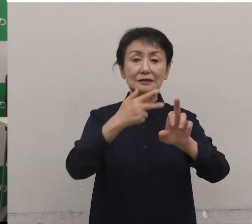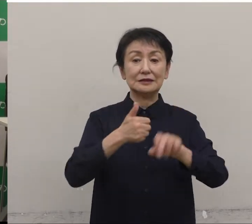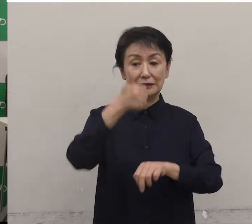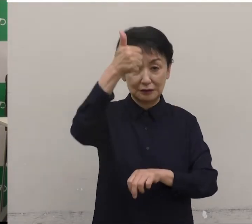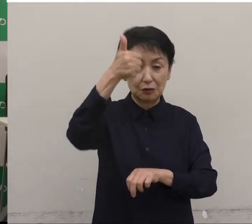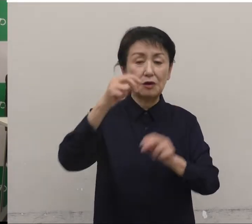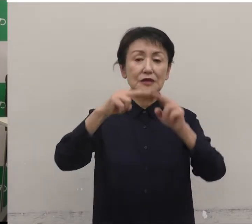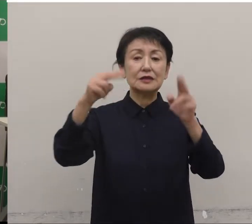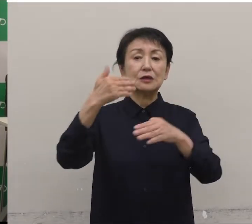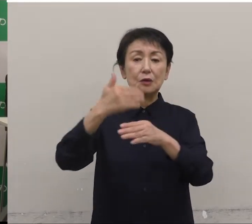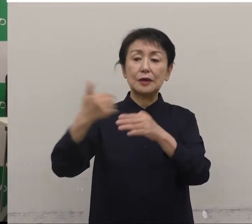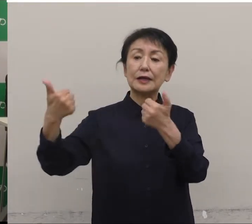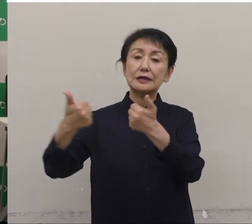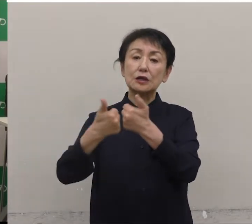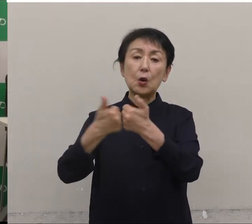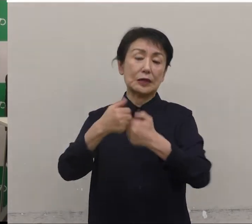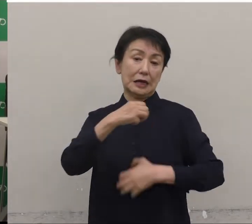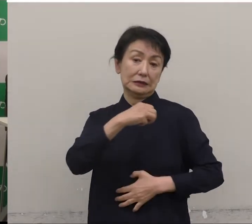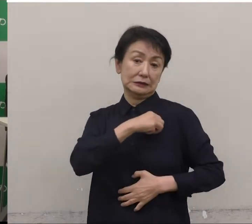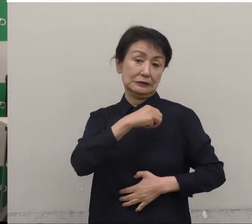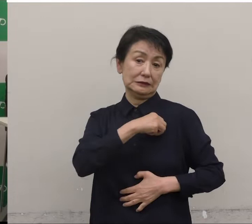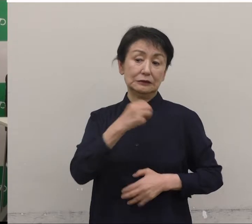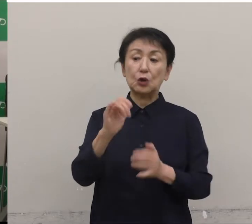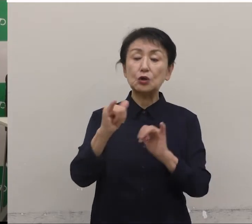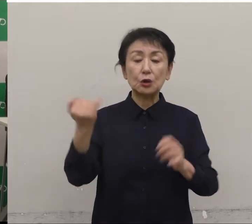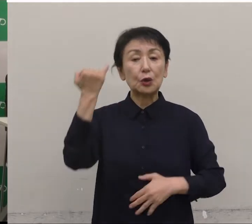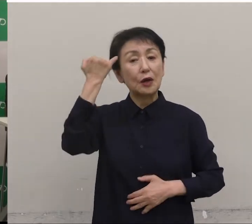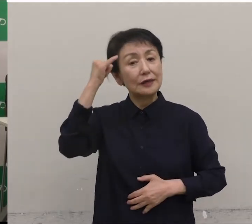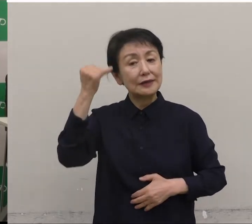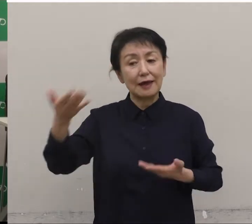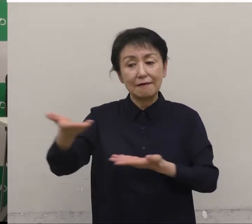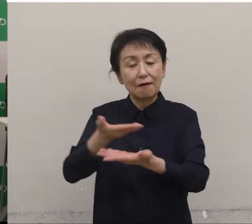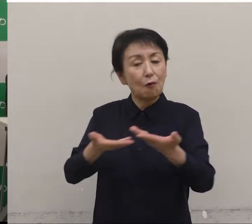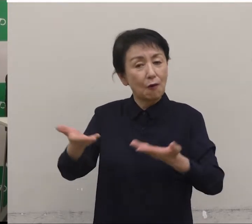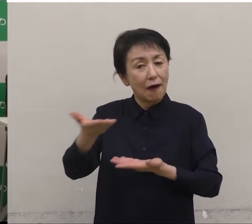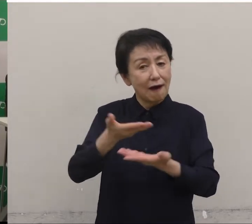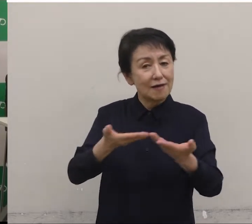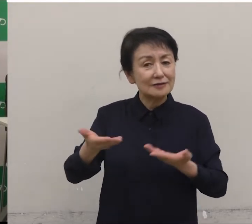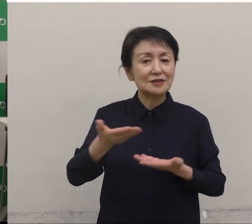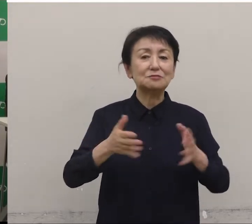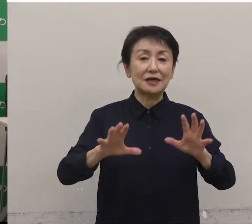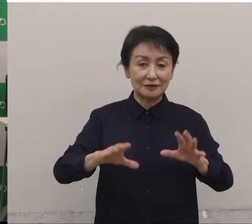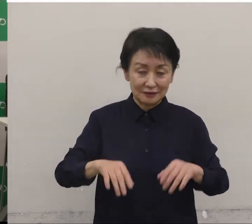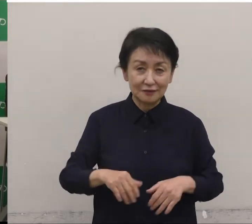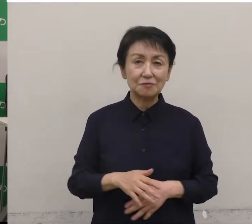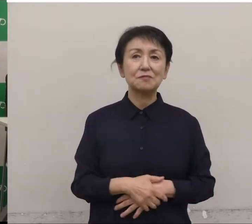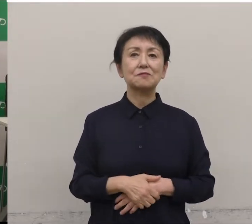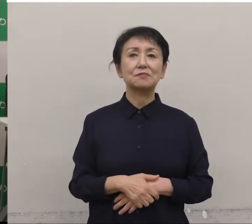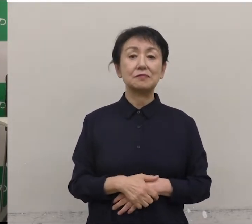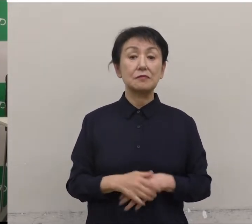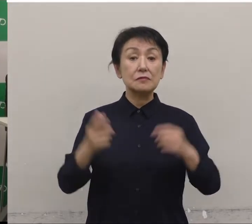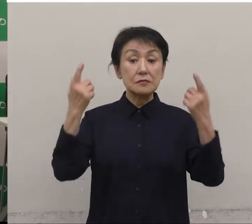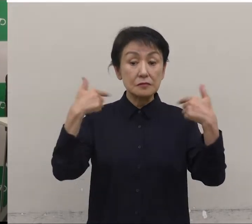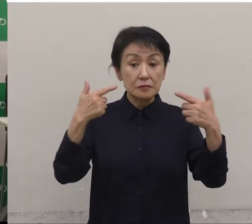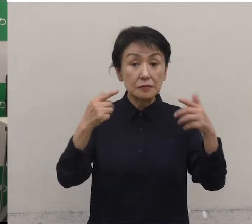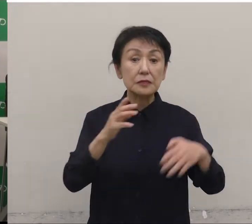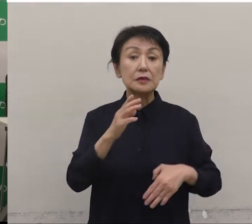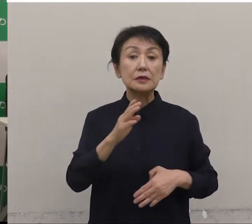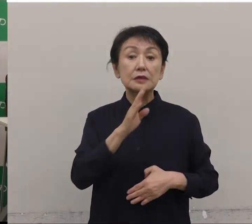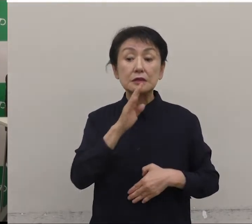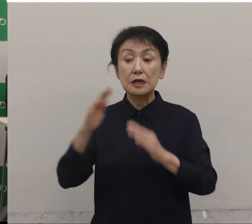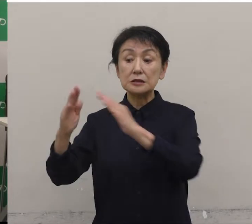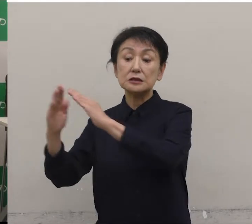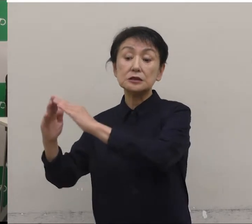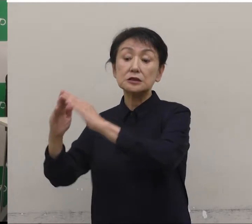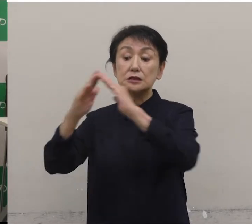の静岡県相談員の方と意見交換を行ってまいりました。日々実際に移住者からの相談に対応